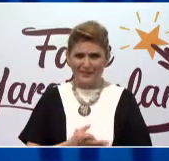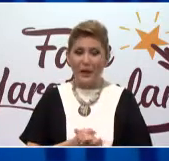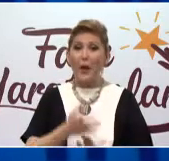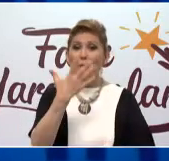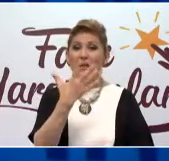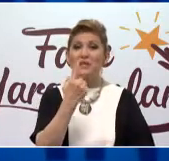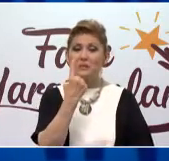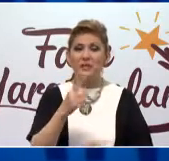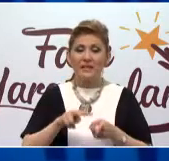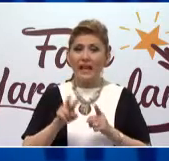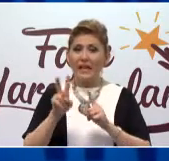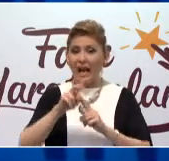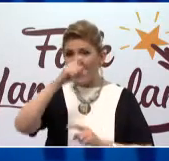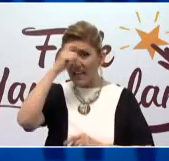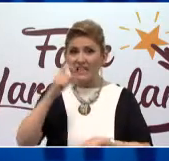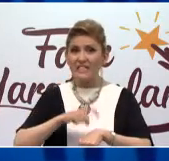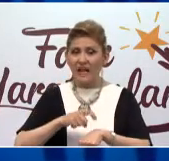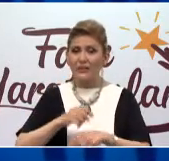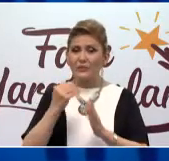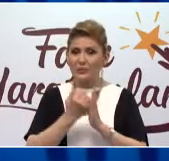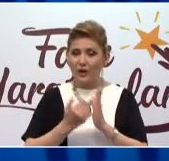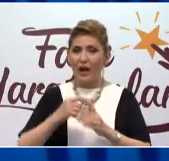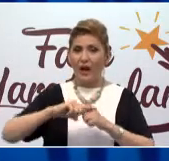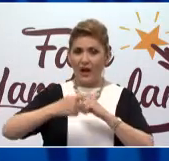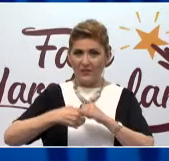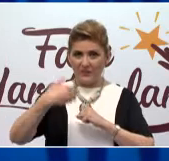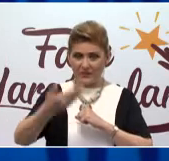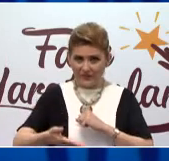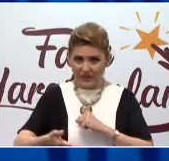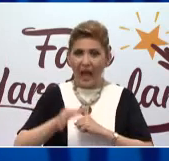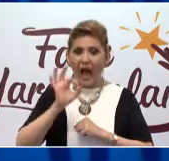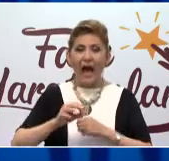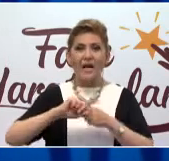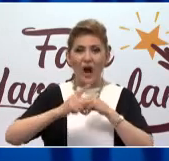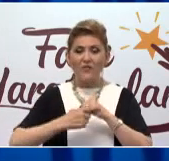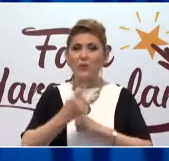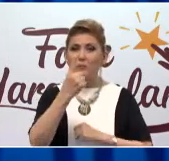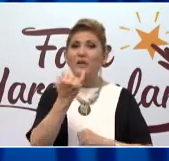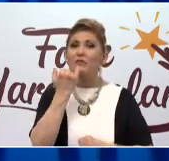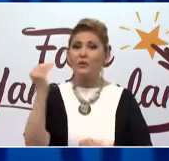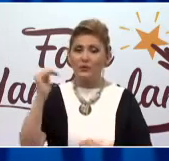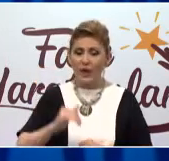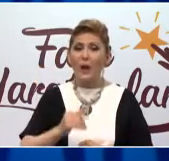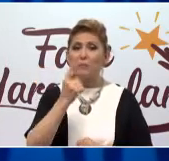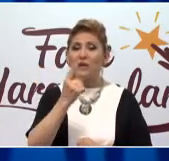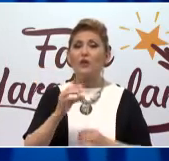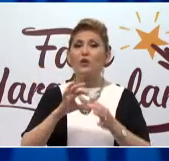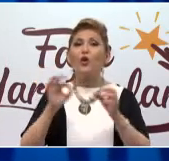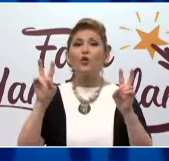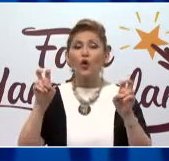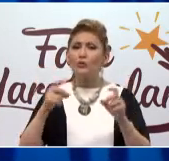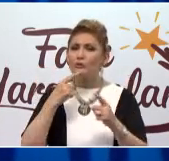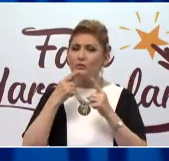5'ine 1K'da yaz saati uygulamasına geçiyoruz. Önümüzdeki haftadan itibaren her hafta bir konuğum olacak ve bir konuyu